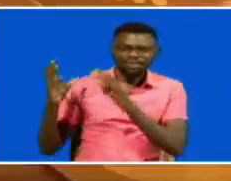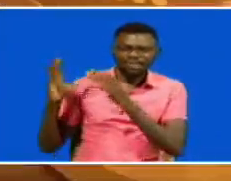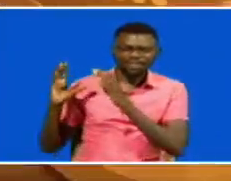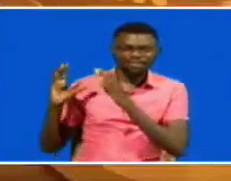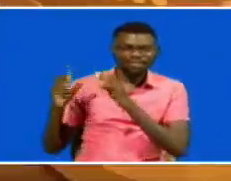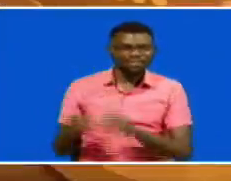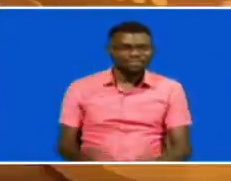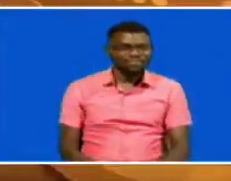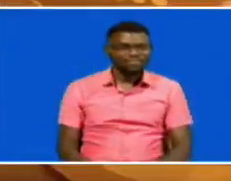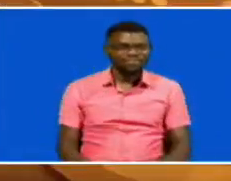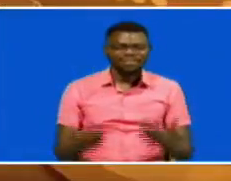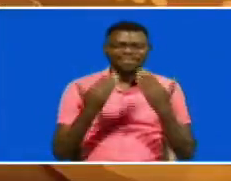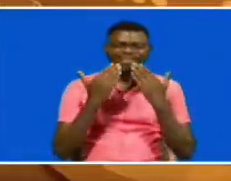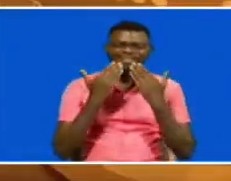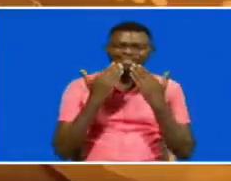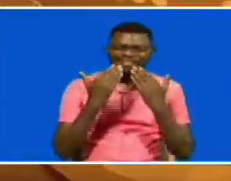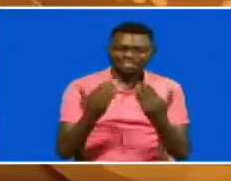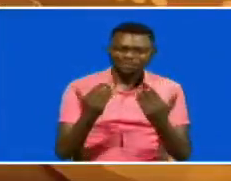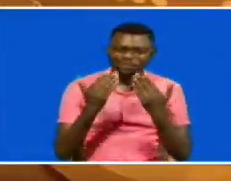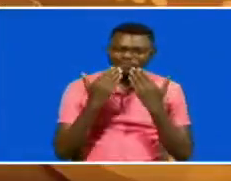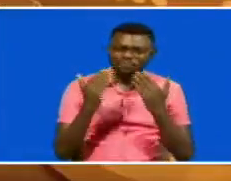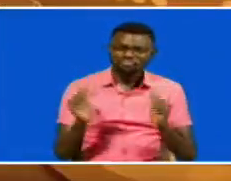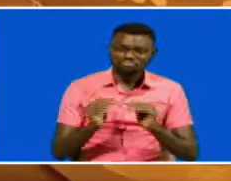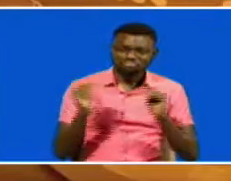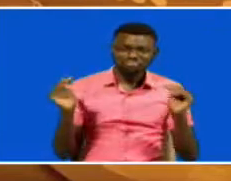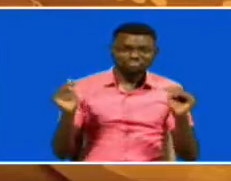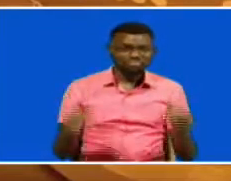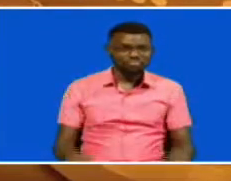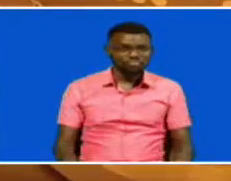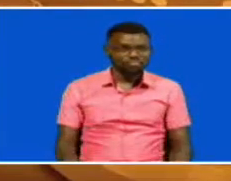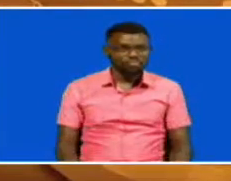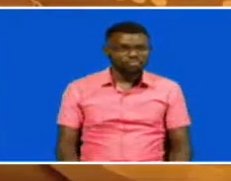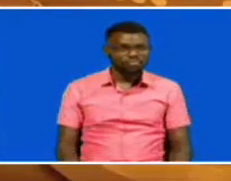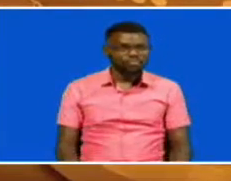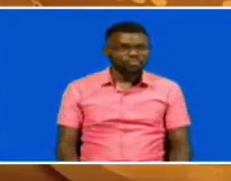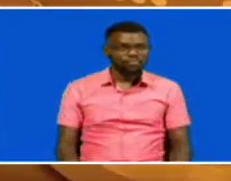Namasante sana Tobias Chanji. Wataalamu wa masuala ya afya ya